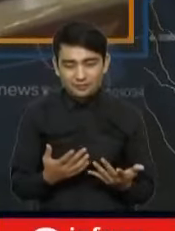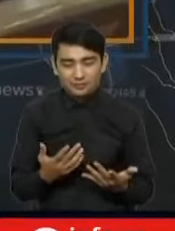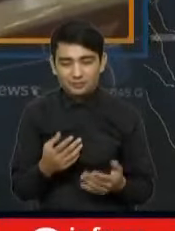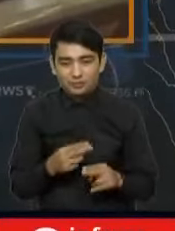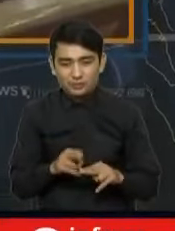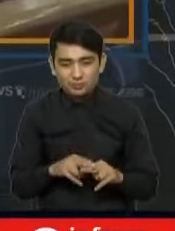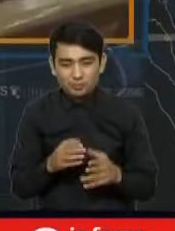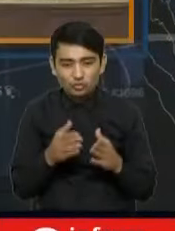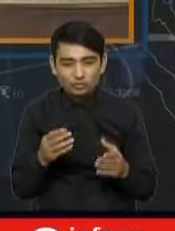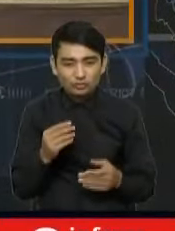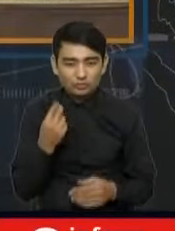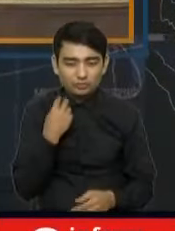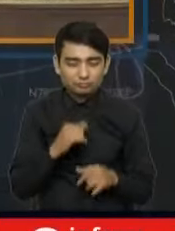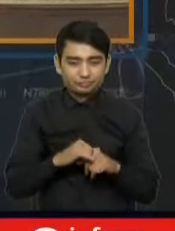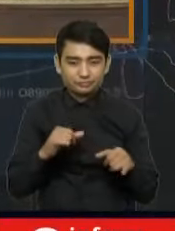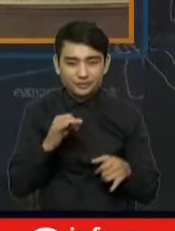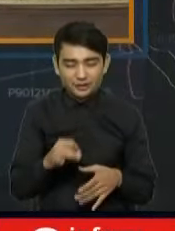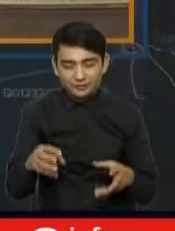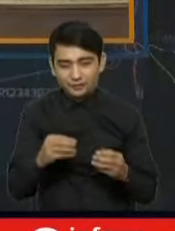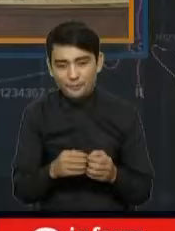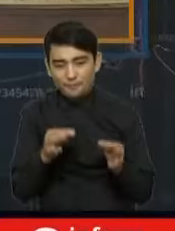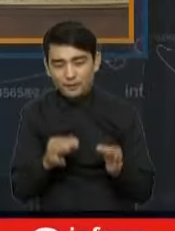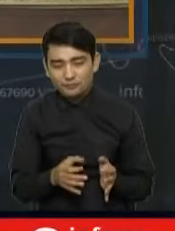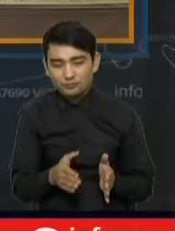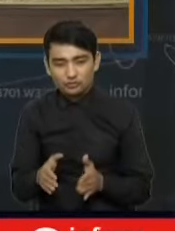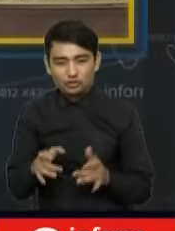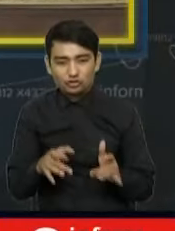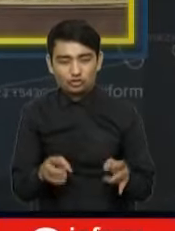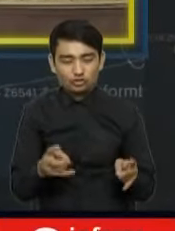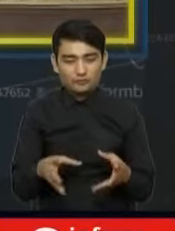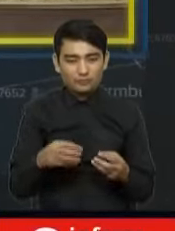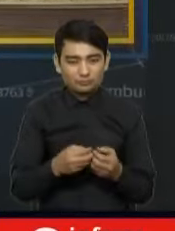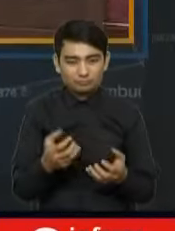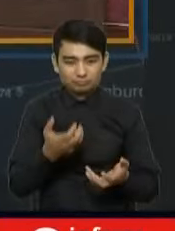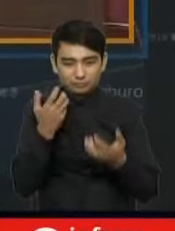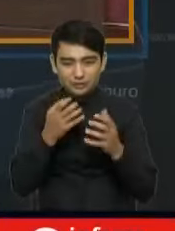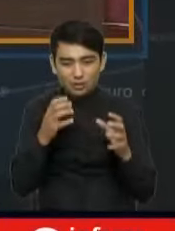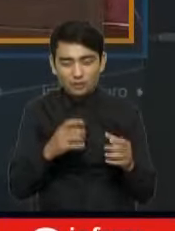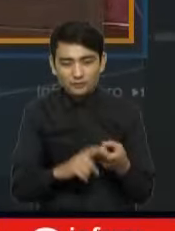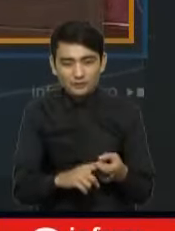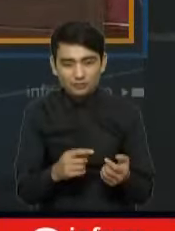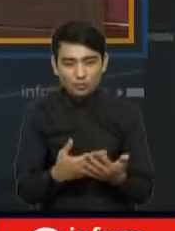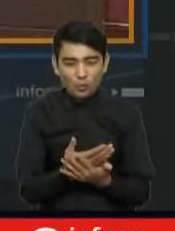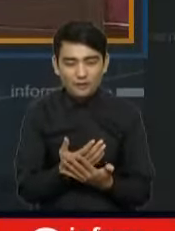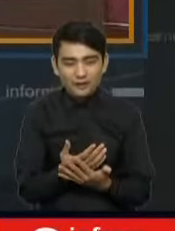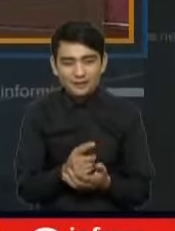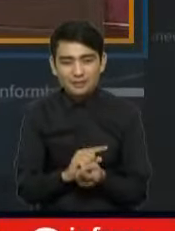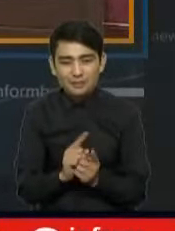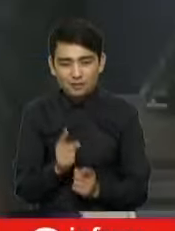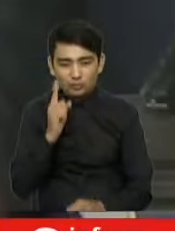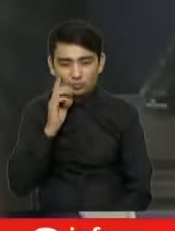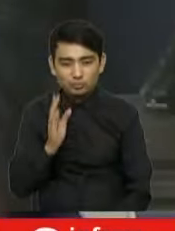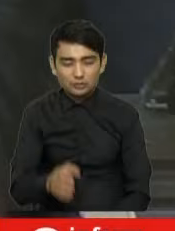құқығын қорғауға бағытталған шаралар жалғасуы қажет деген пікірде, сондықтан талқыланып отырған заң аясында бірқатар жаңашылдықтар